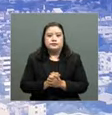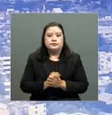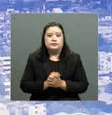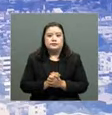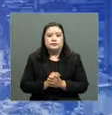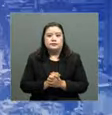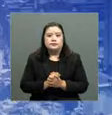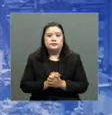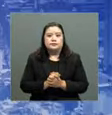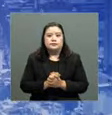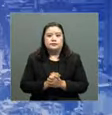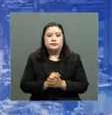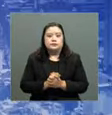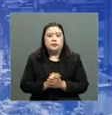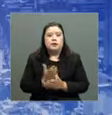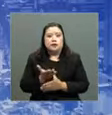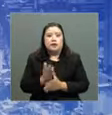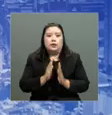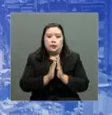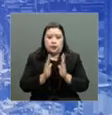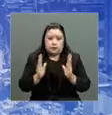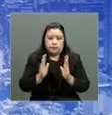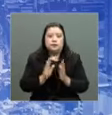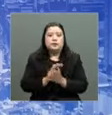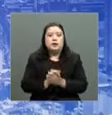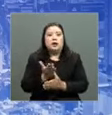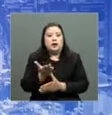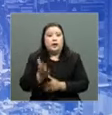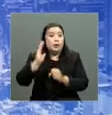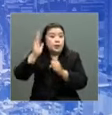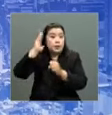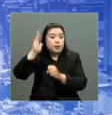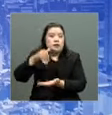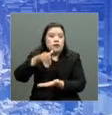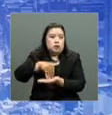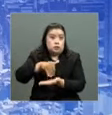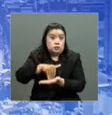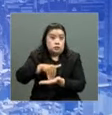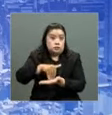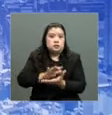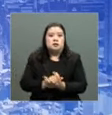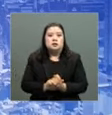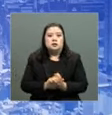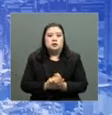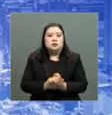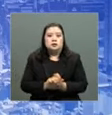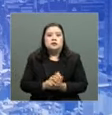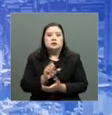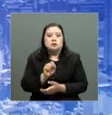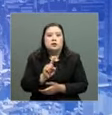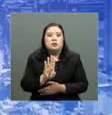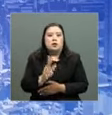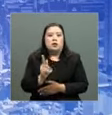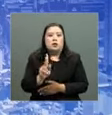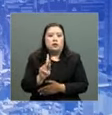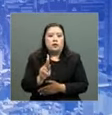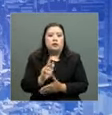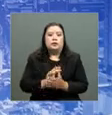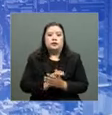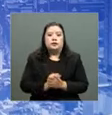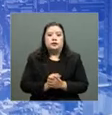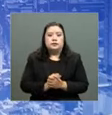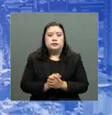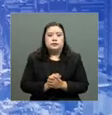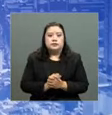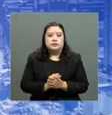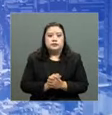ขอบพระคุณนะคะท่านนายแพทย์ทวีสินวิษณุโยธินโฆษกศูนย์บริหารสถานการณ์โควิด-19 หรือว่าสบค.นะคะ